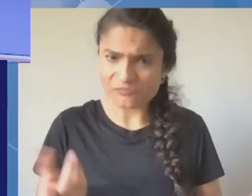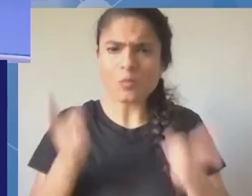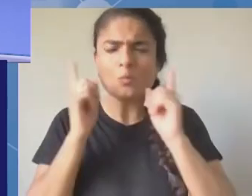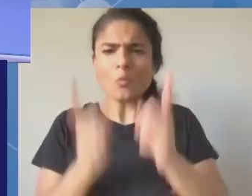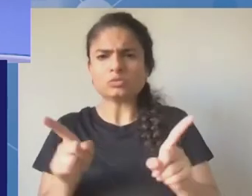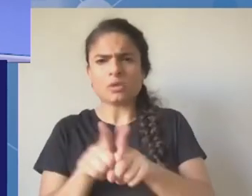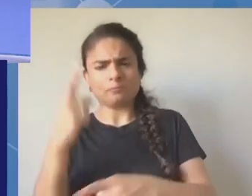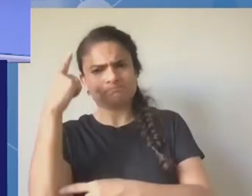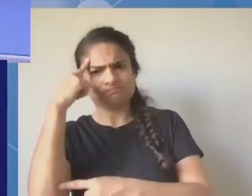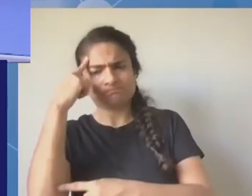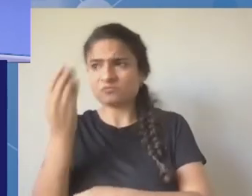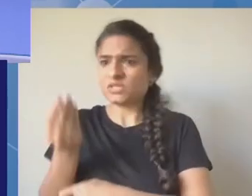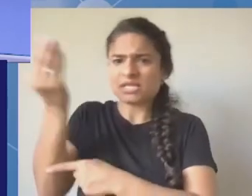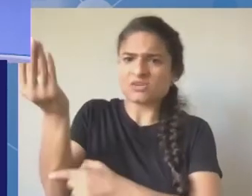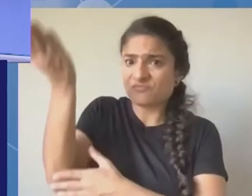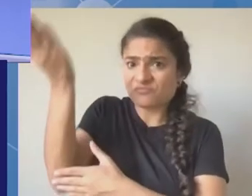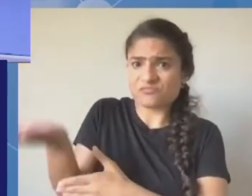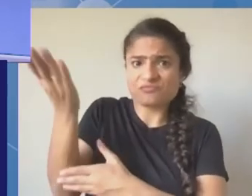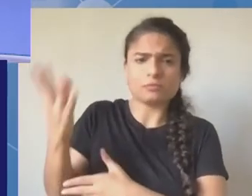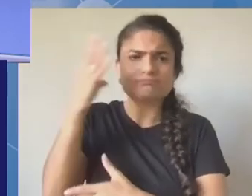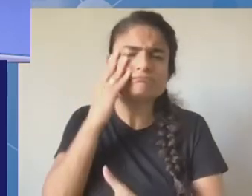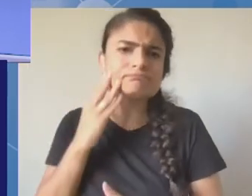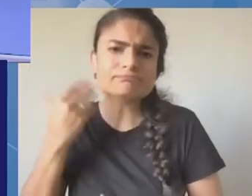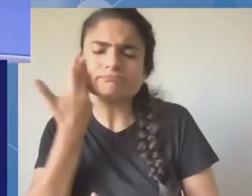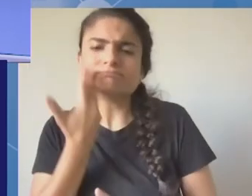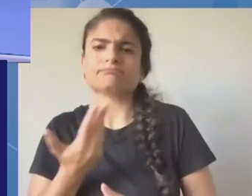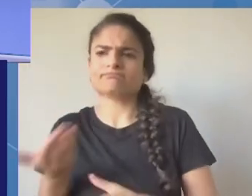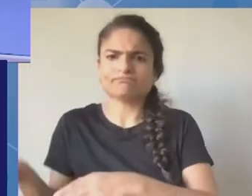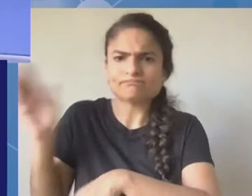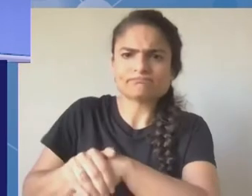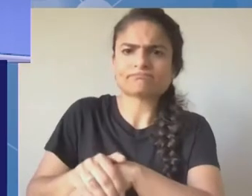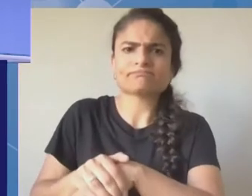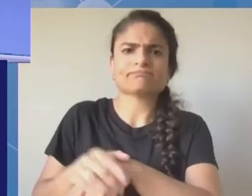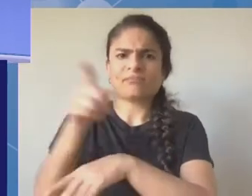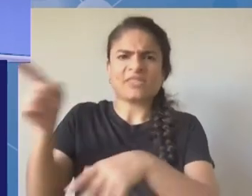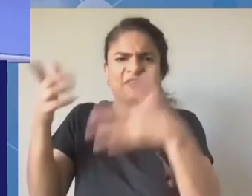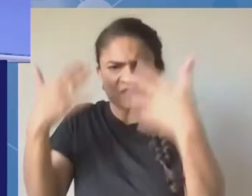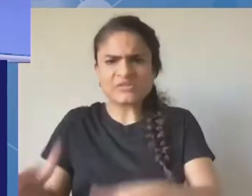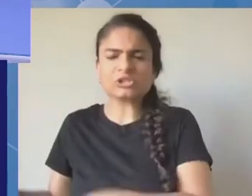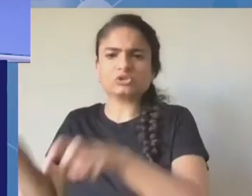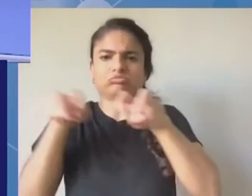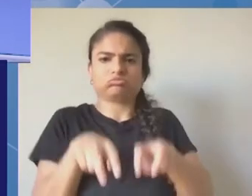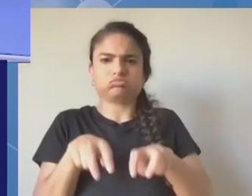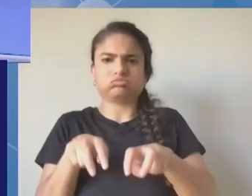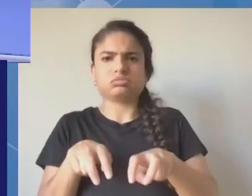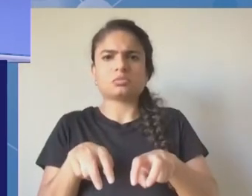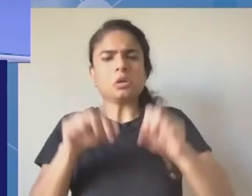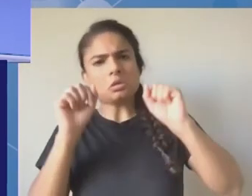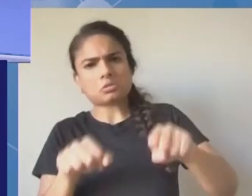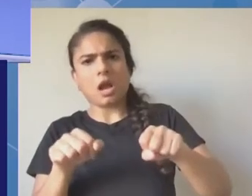会都可以能够被听取。我们也希望年轻人能够进